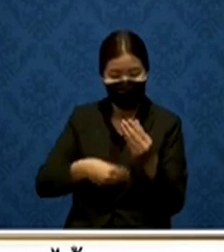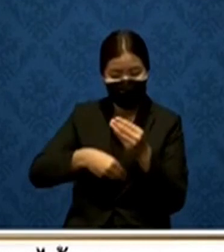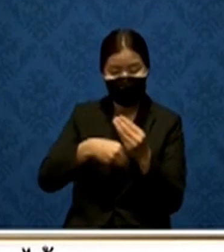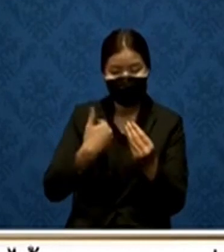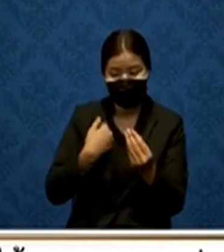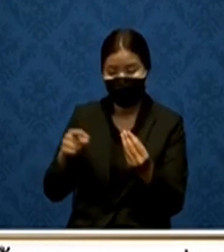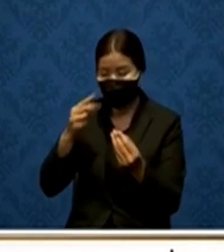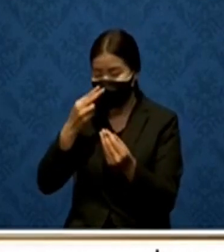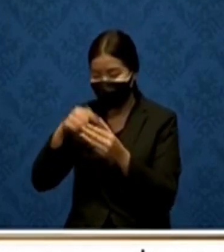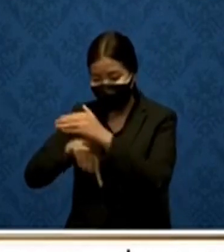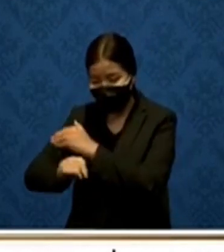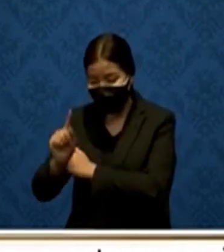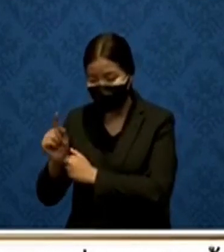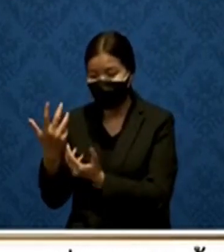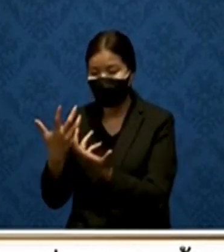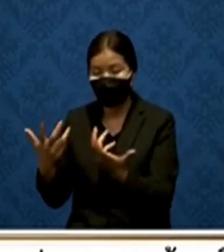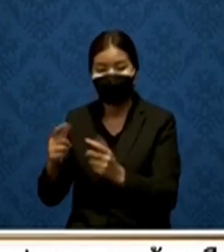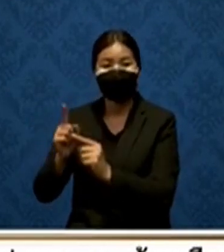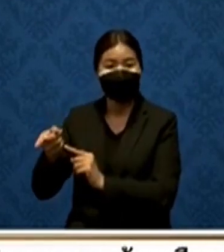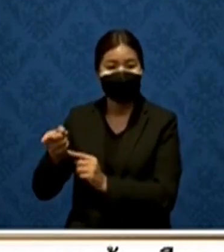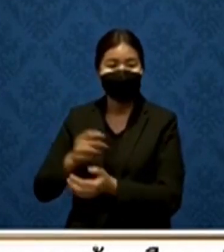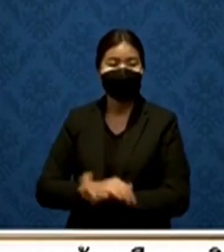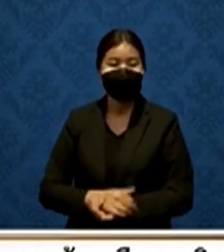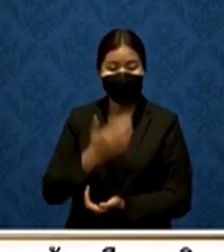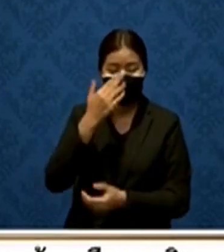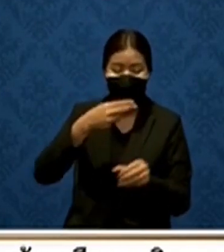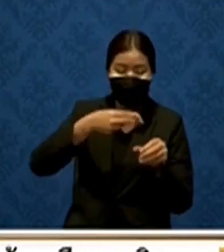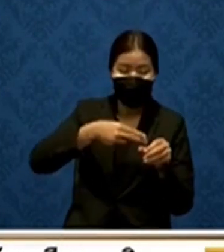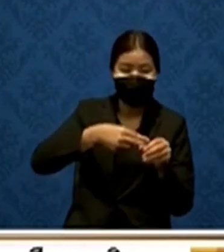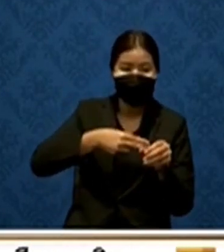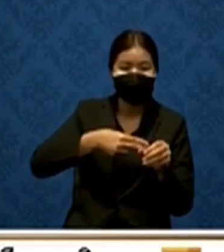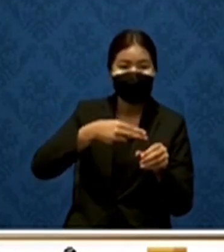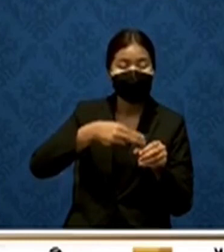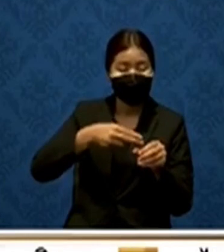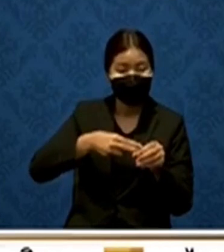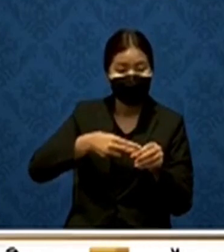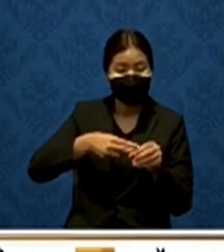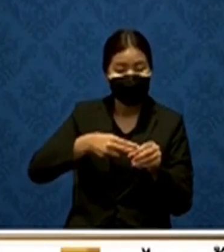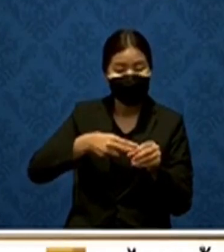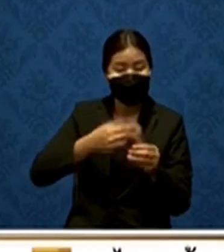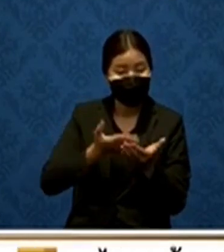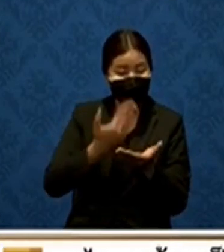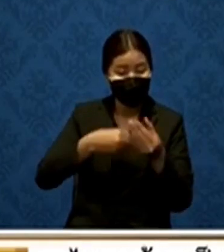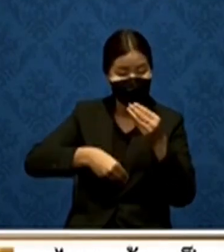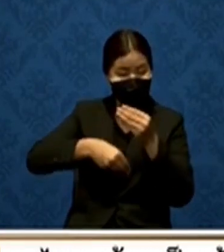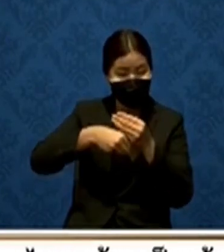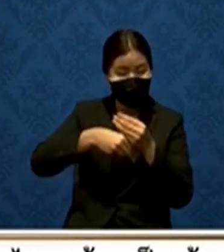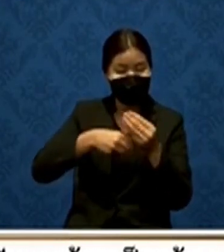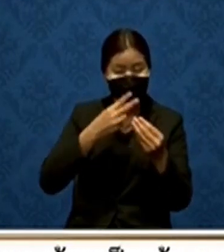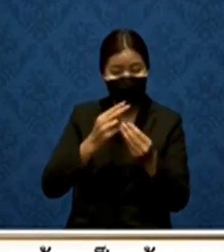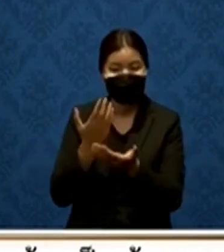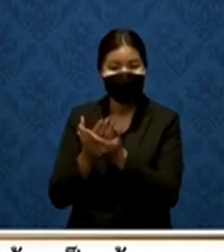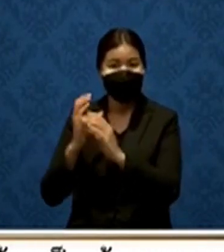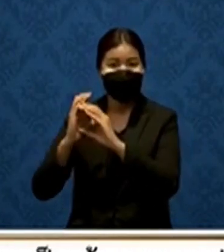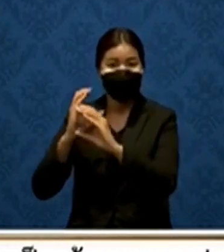ารขนส่งที่แงขึ้นจริ เพราะราคาน้มนแพงขึ้นแล้วกแพงข้นทั้งโลกแต่เราจึงกำกลบตัวเล่งเงิน